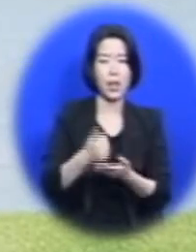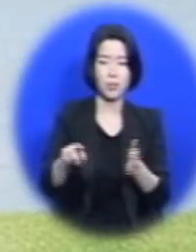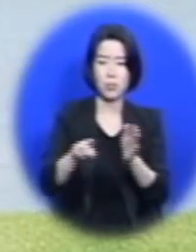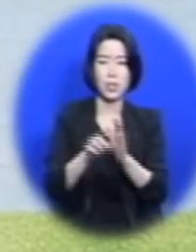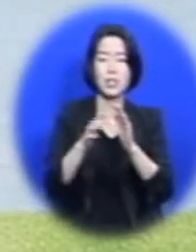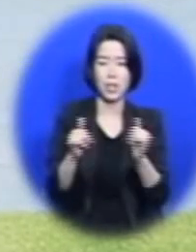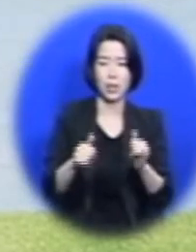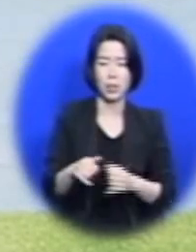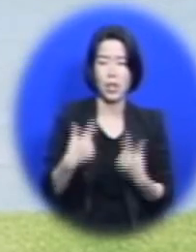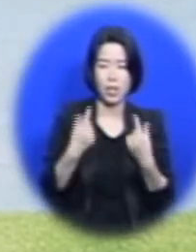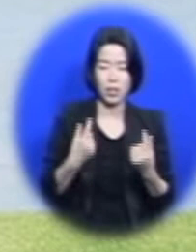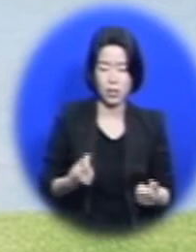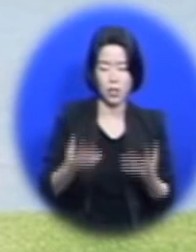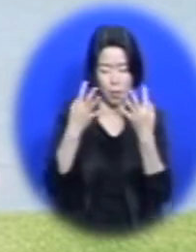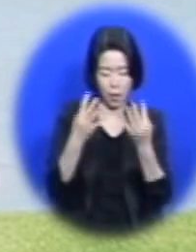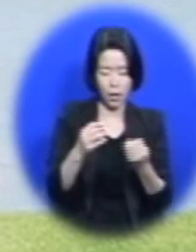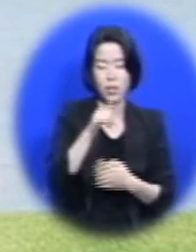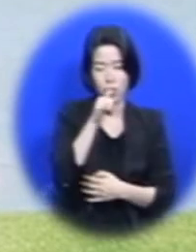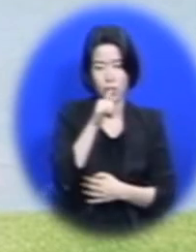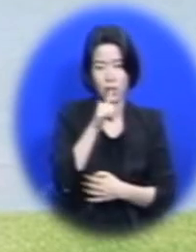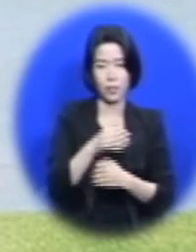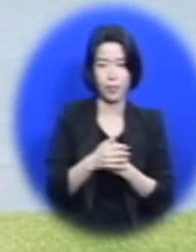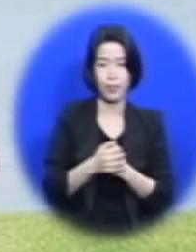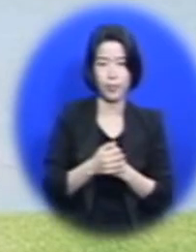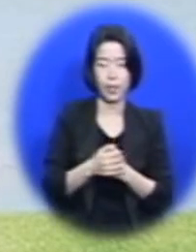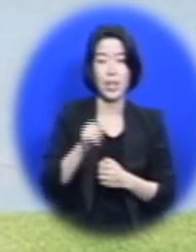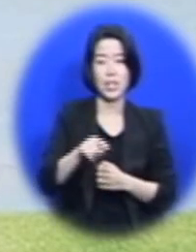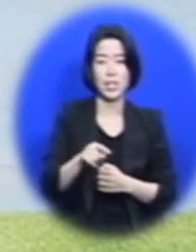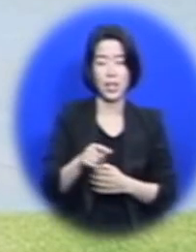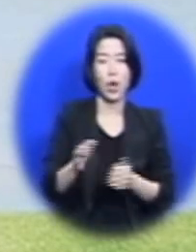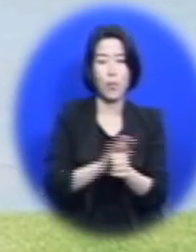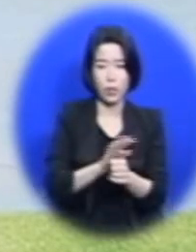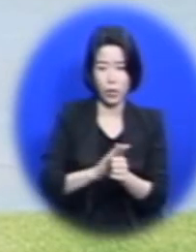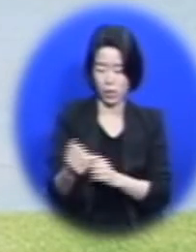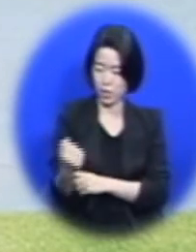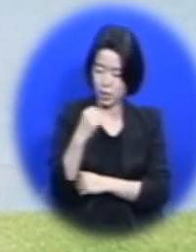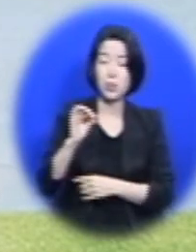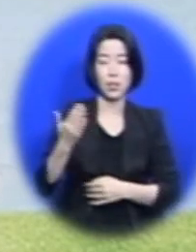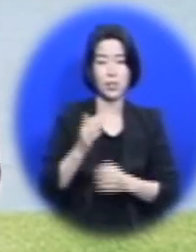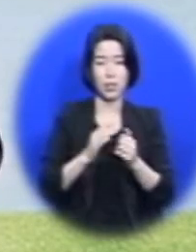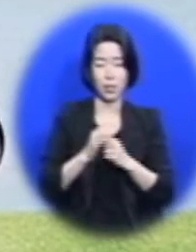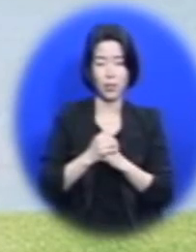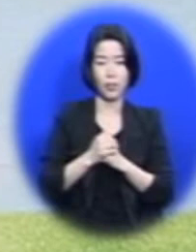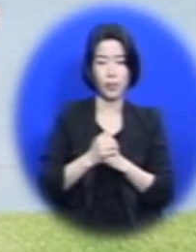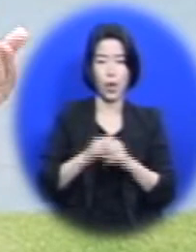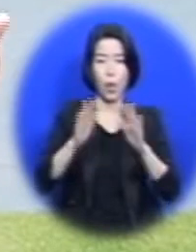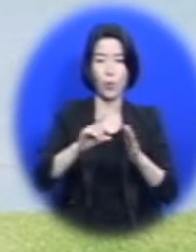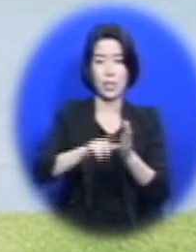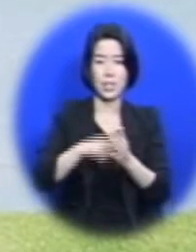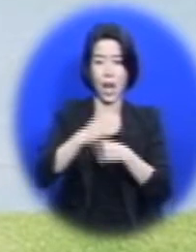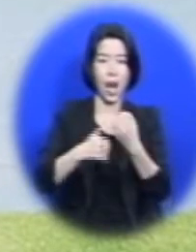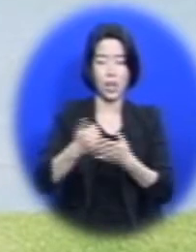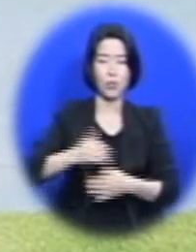믿는 사람들이 여전히 많구나. 그게 위로가 되고 힘이 되잖아요. 오늘 이 시간에